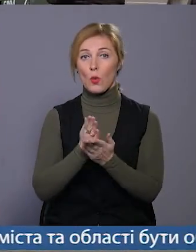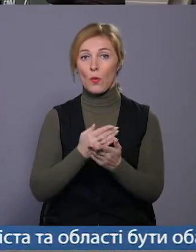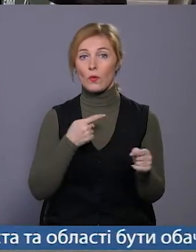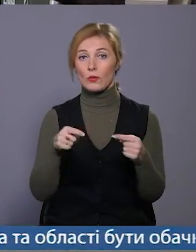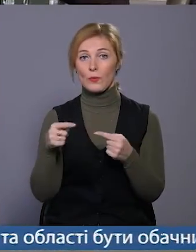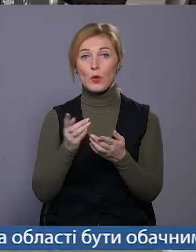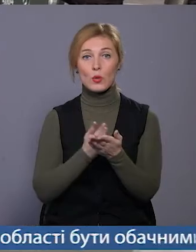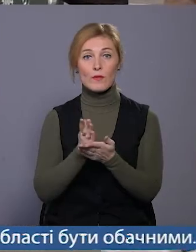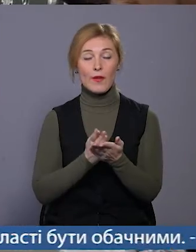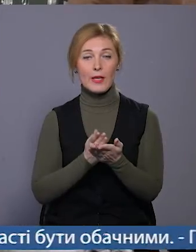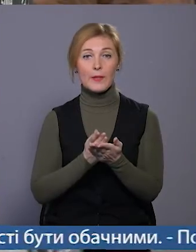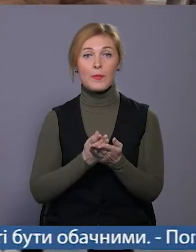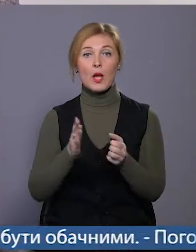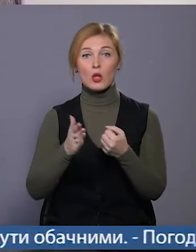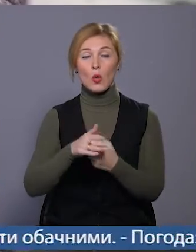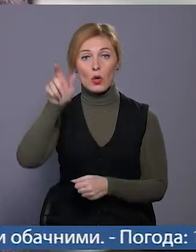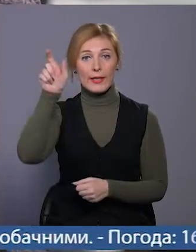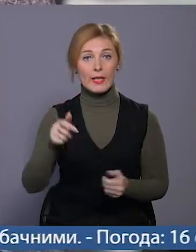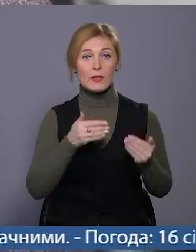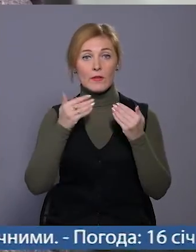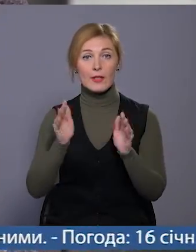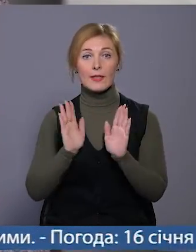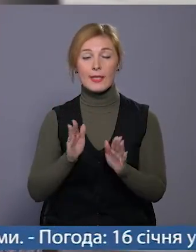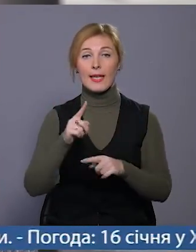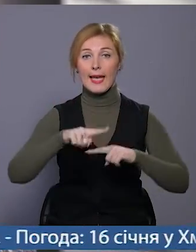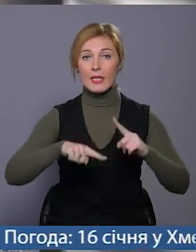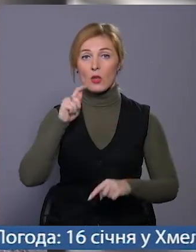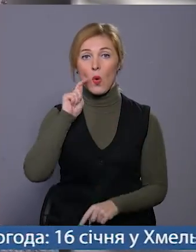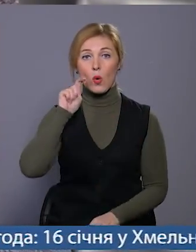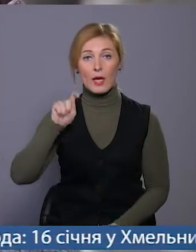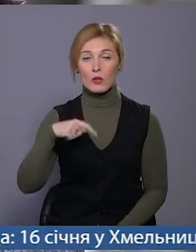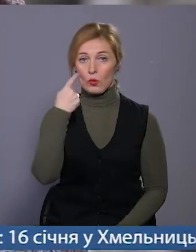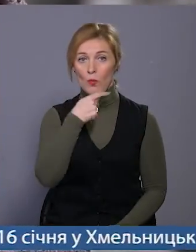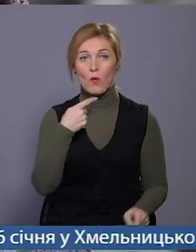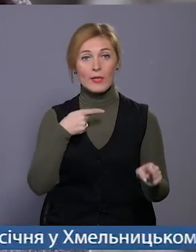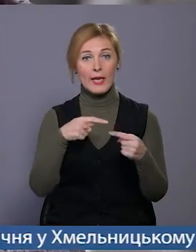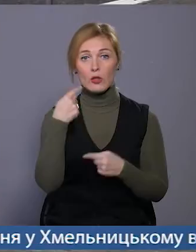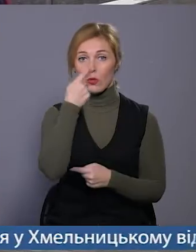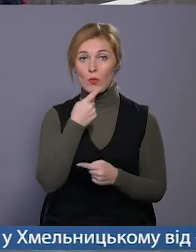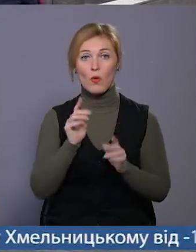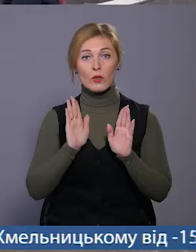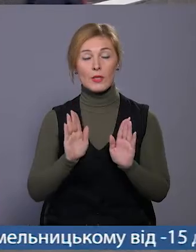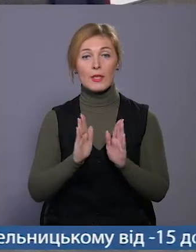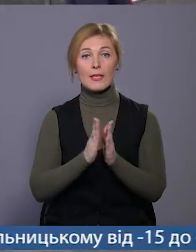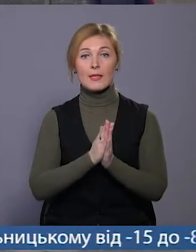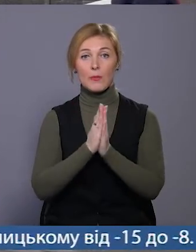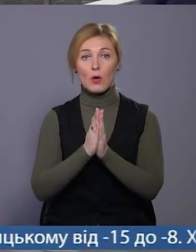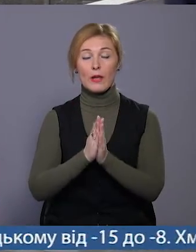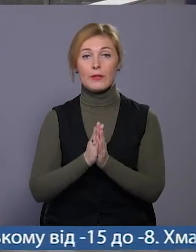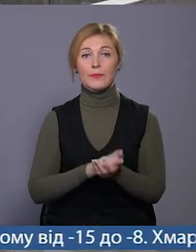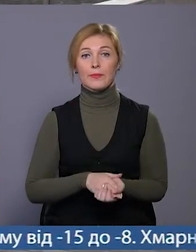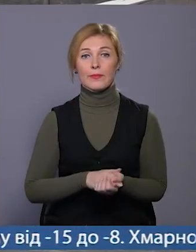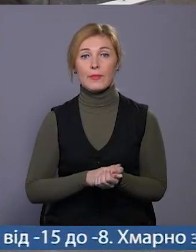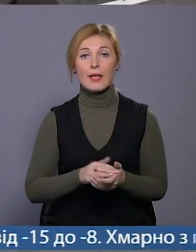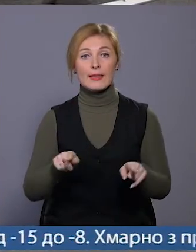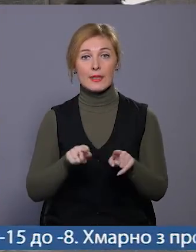у сфері обслуговування до клієнтів звертатися рідною українською. На іншу мову можна перейти лише за проханням відвідувача чи покупця. Така